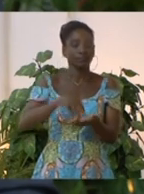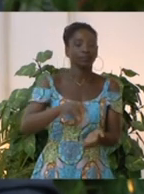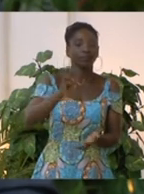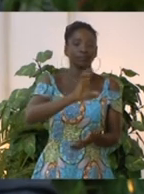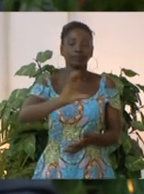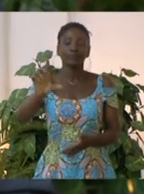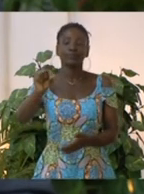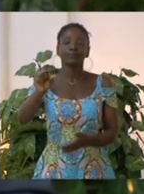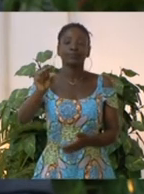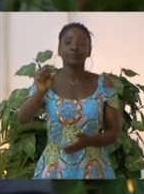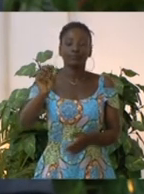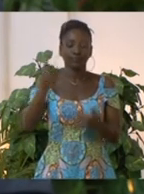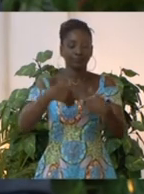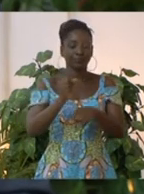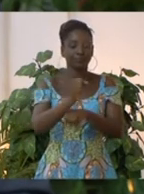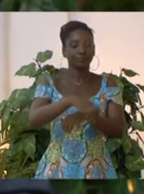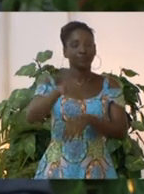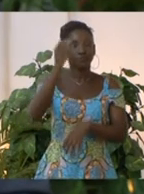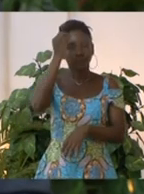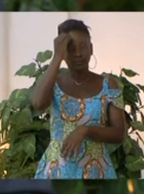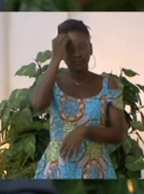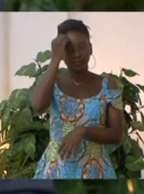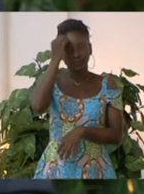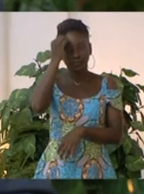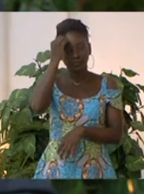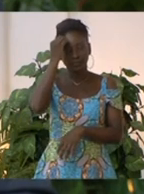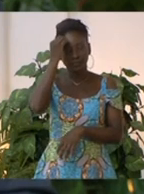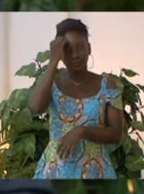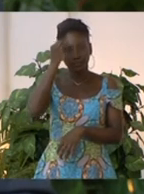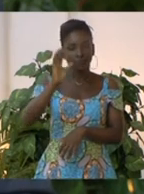620. Ont obtenu Alassane Ouattara,